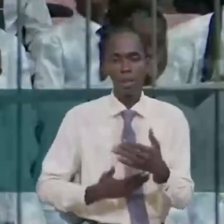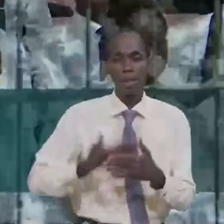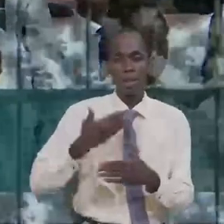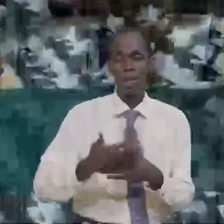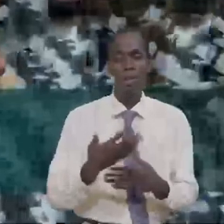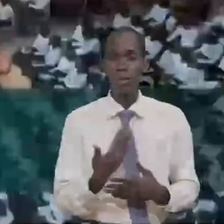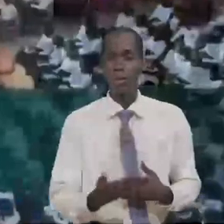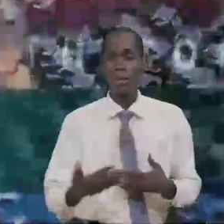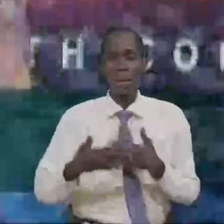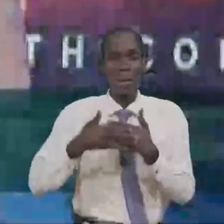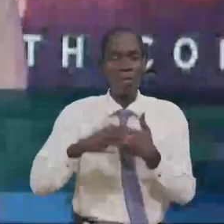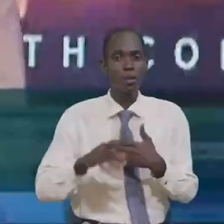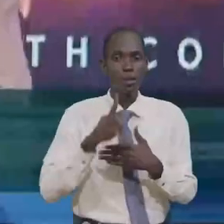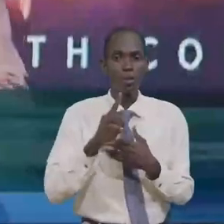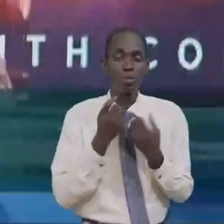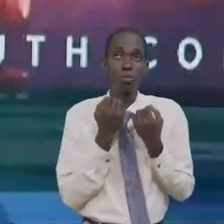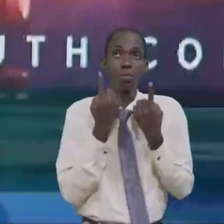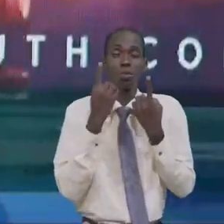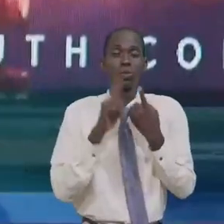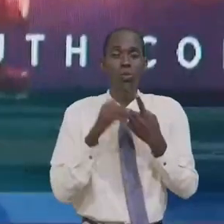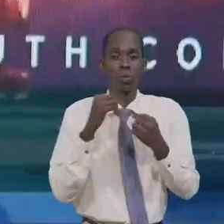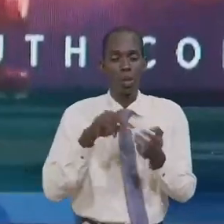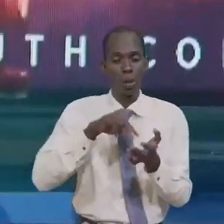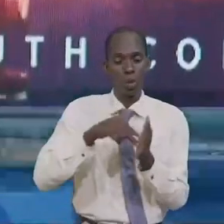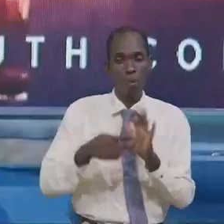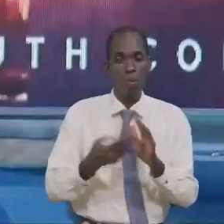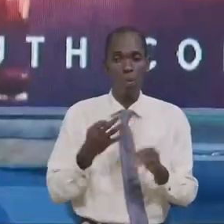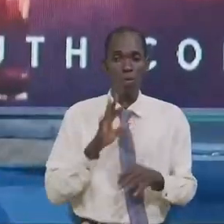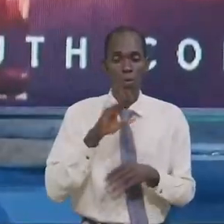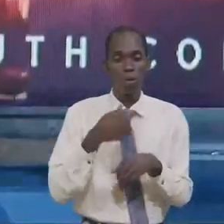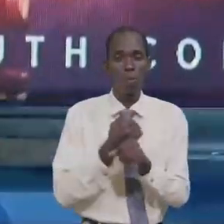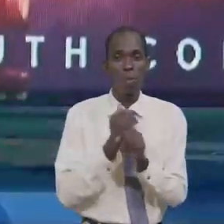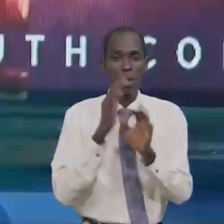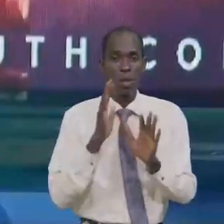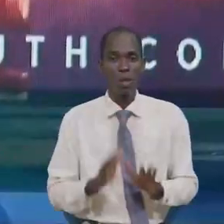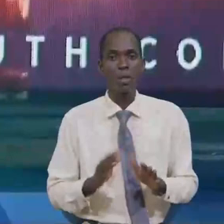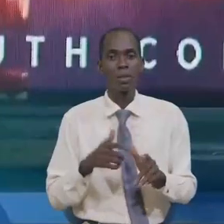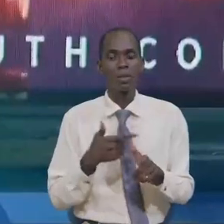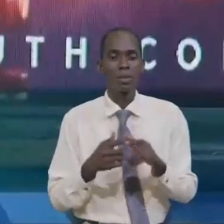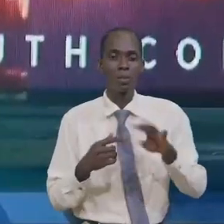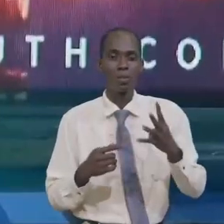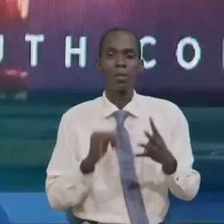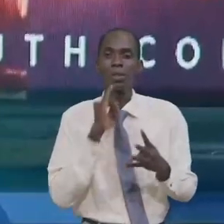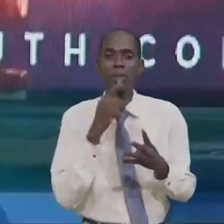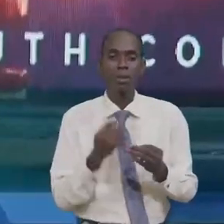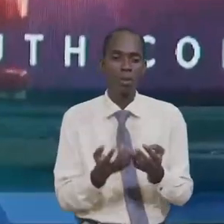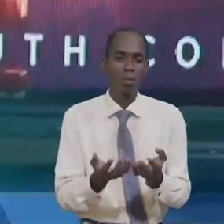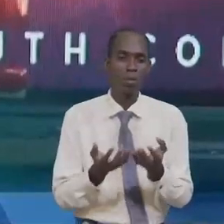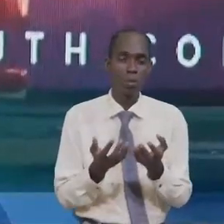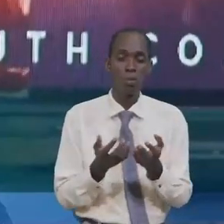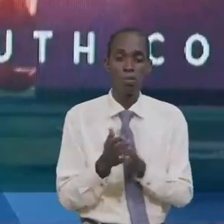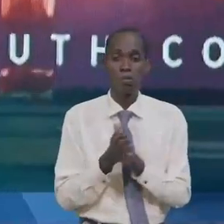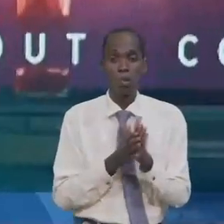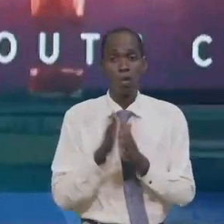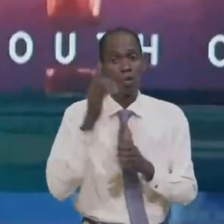quand tu te réveilles pour faire face à l'objectif de ton Créateur c'est la passion pour le mouvement vers le haut tout